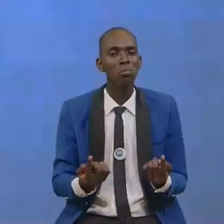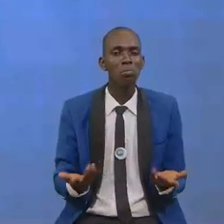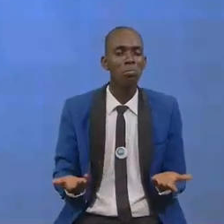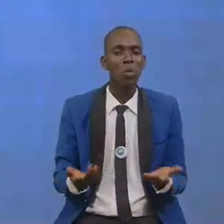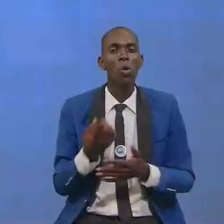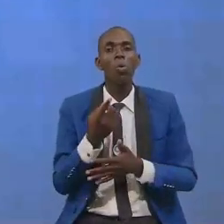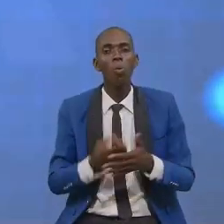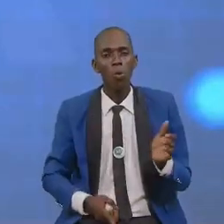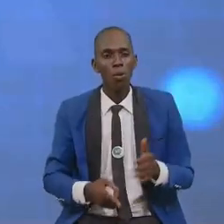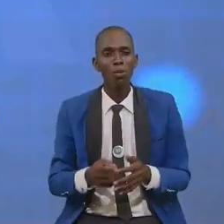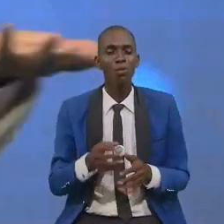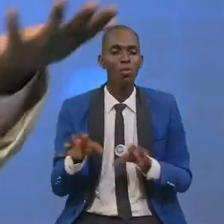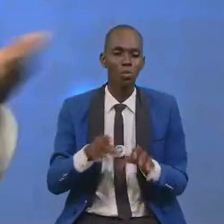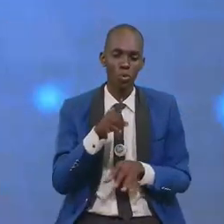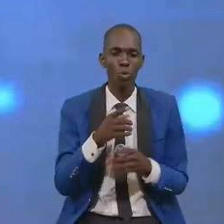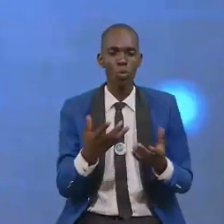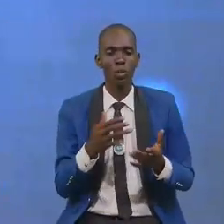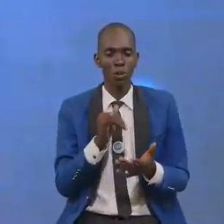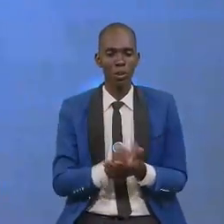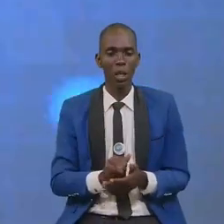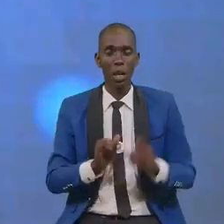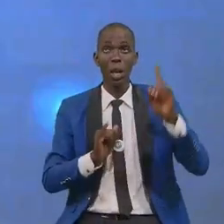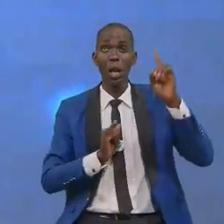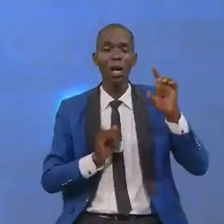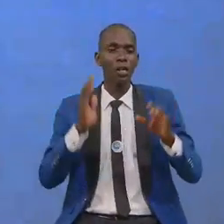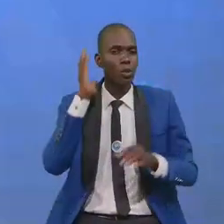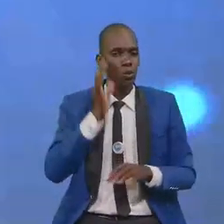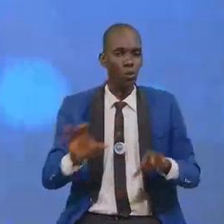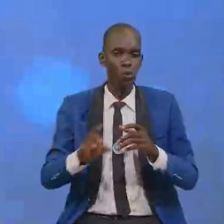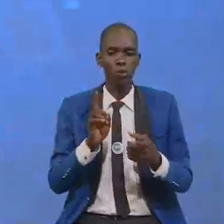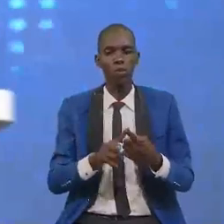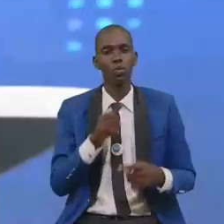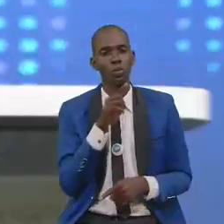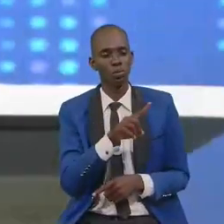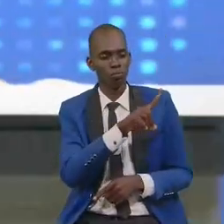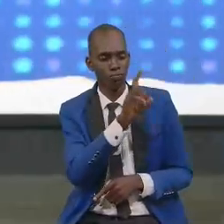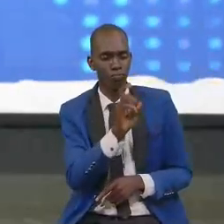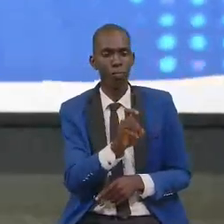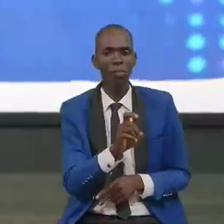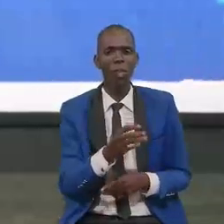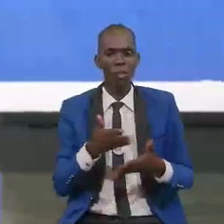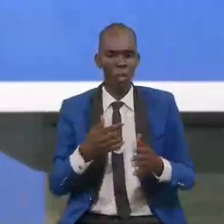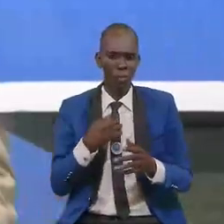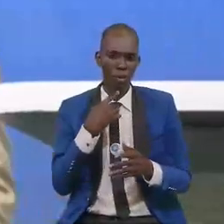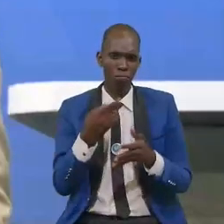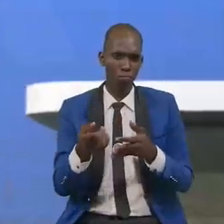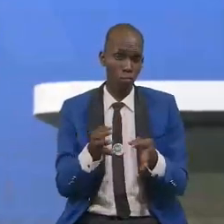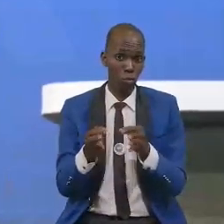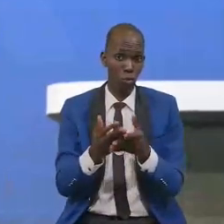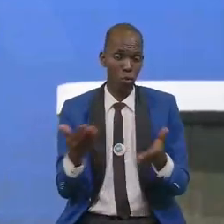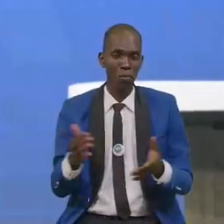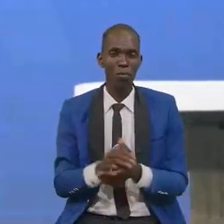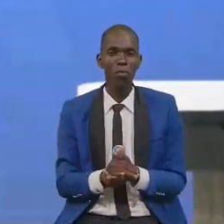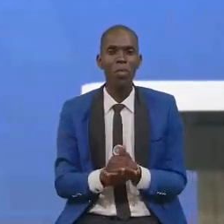qu'est-ce que tu veux que je fasse pour toi laisse-moi vous dire quelque chose rapidement il y a des gens